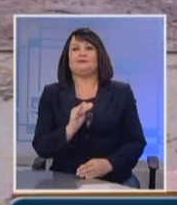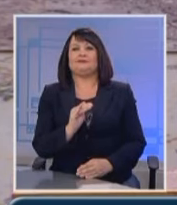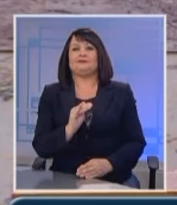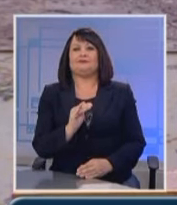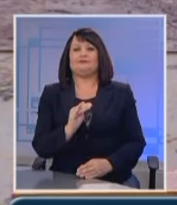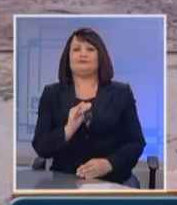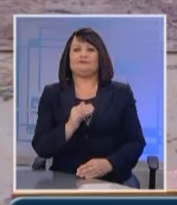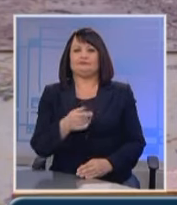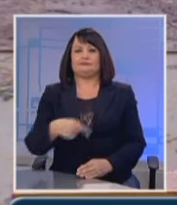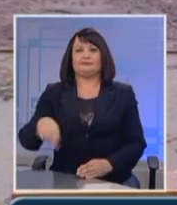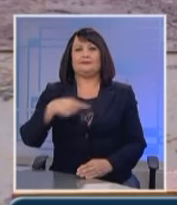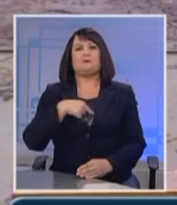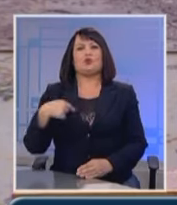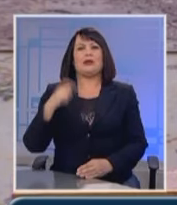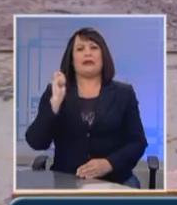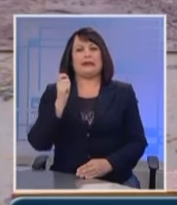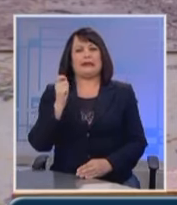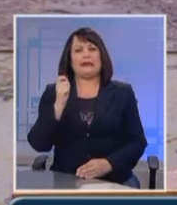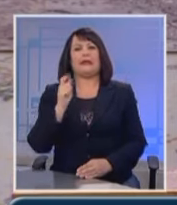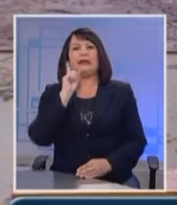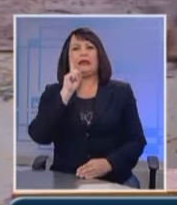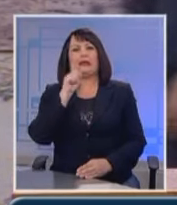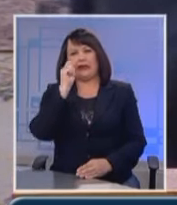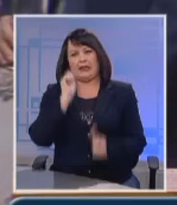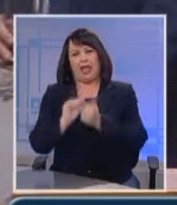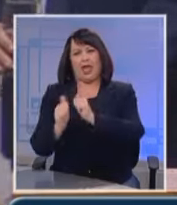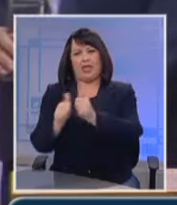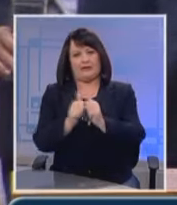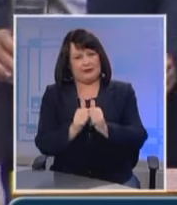κύριοι Αρχηγοί των κομμάτων, αθλήτριες και αθλητές,